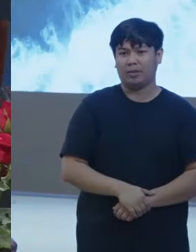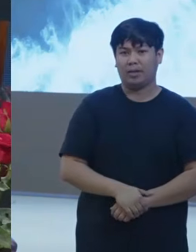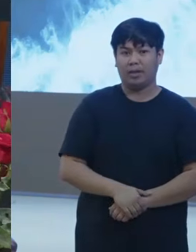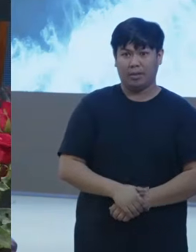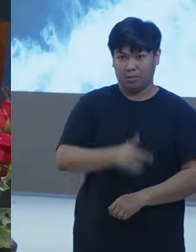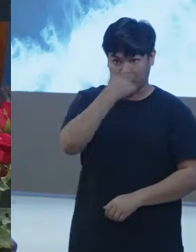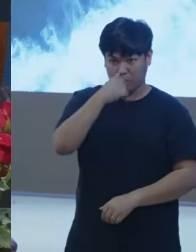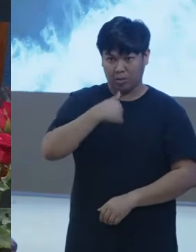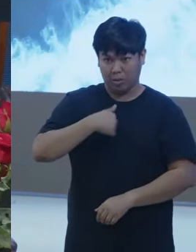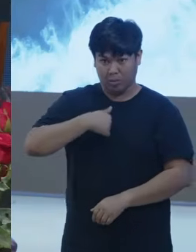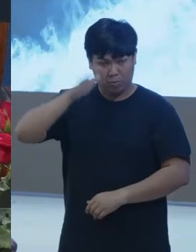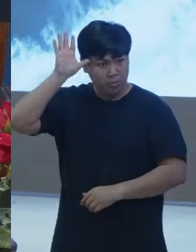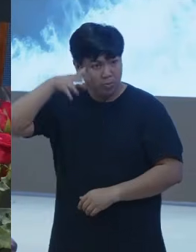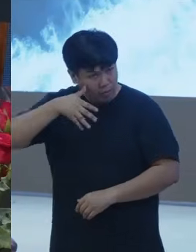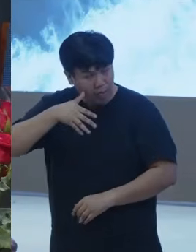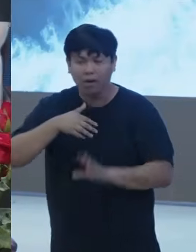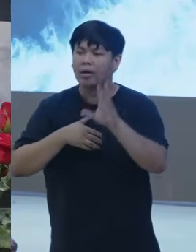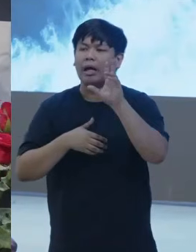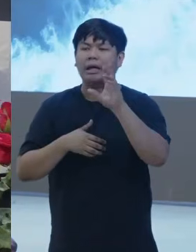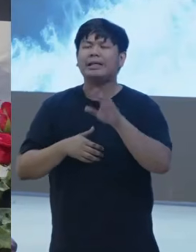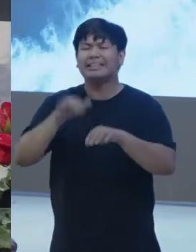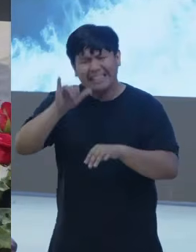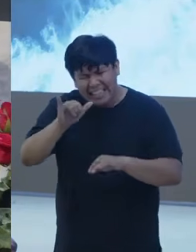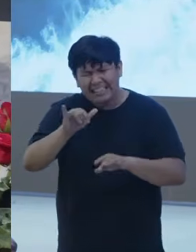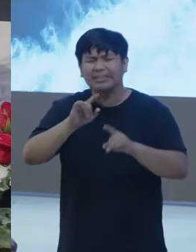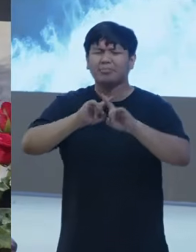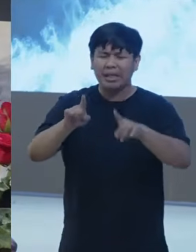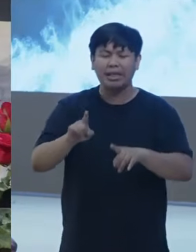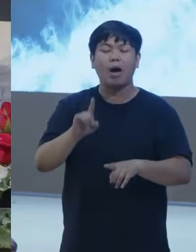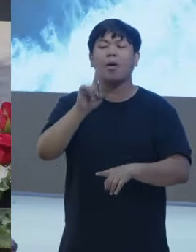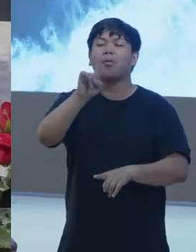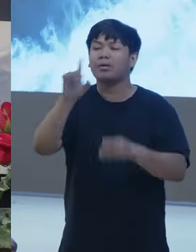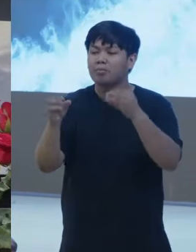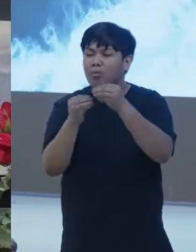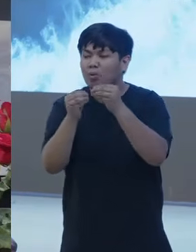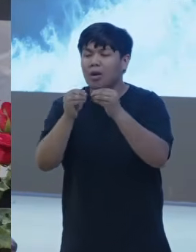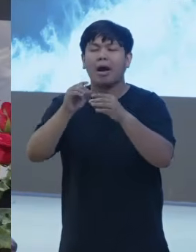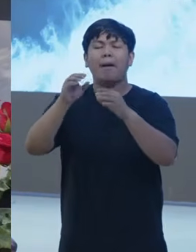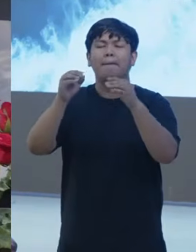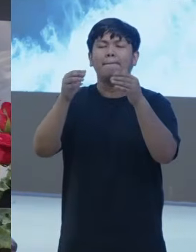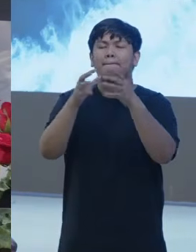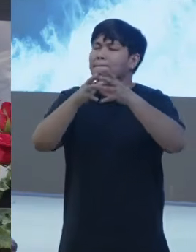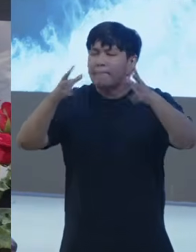Kasi sa chapter 1 verse 3, sabi doon,